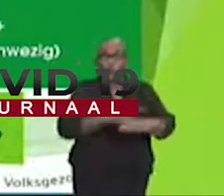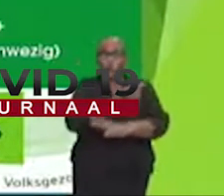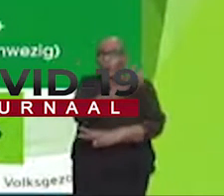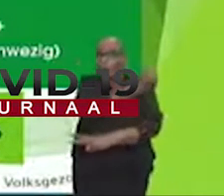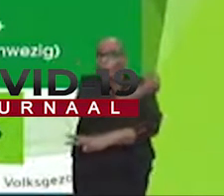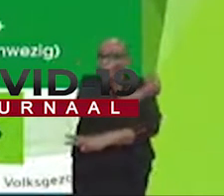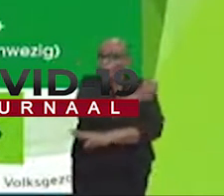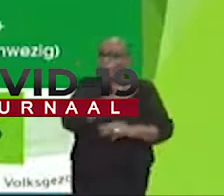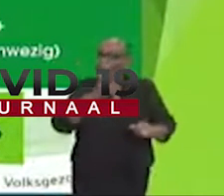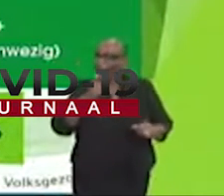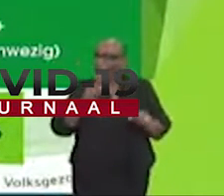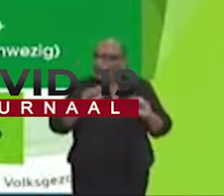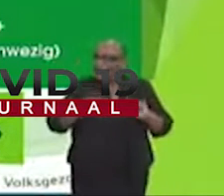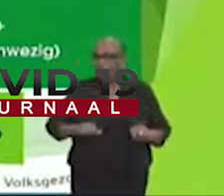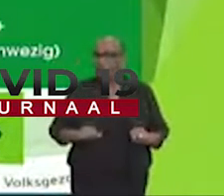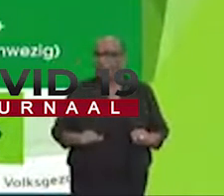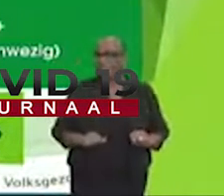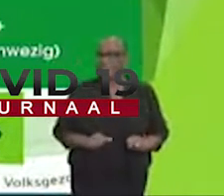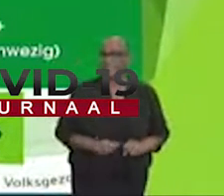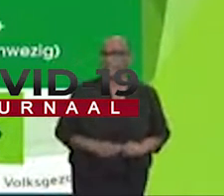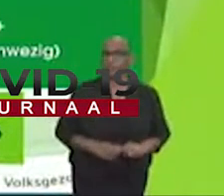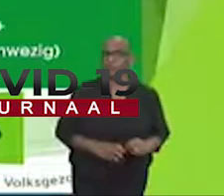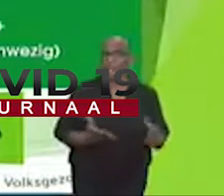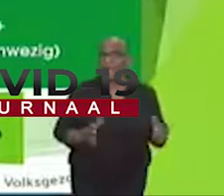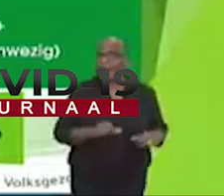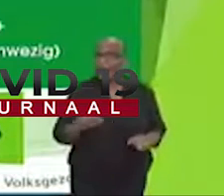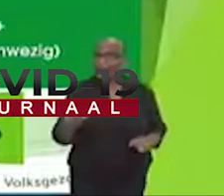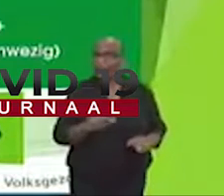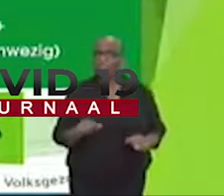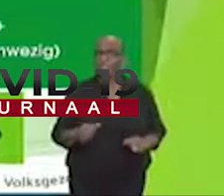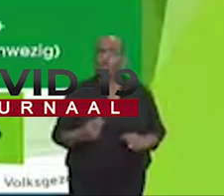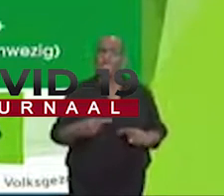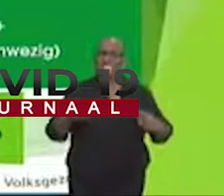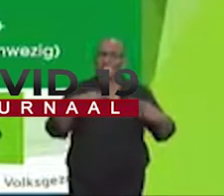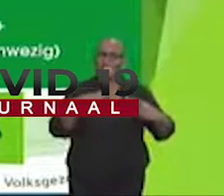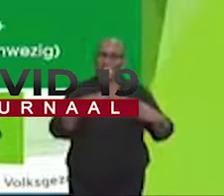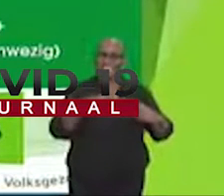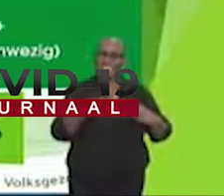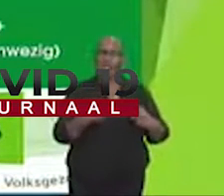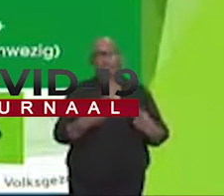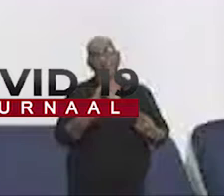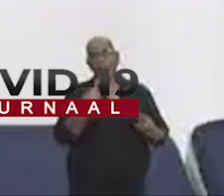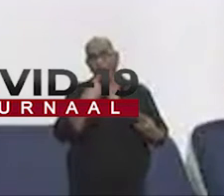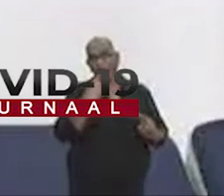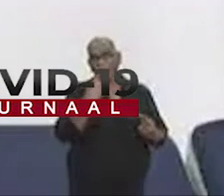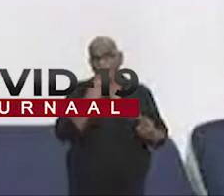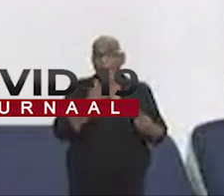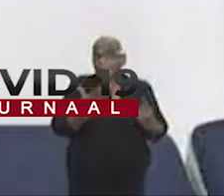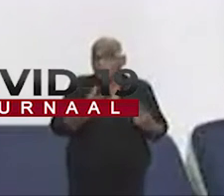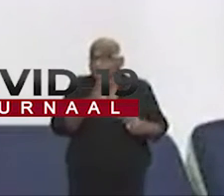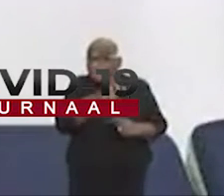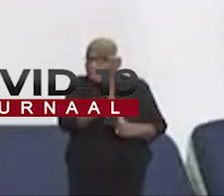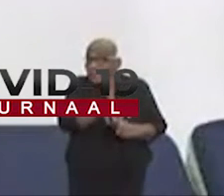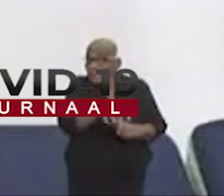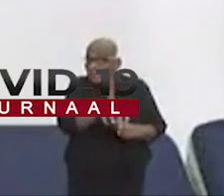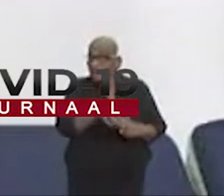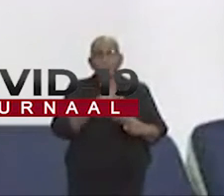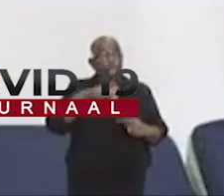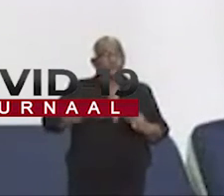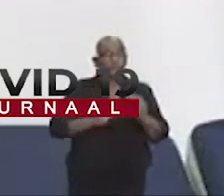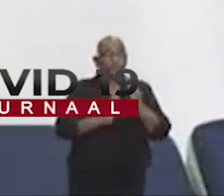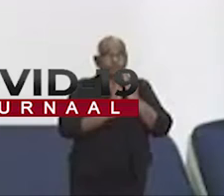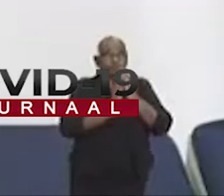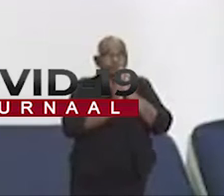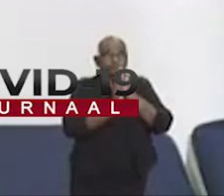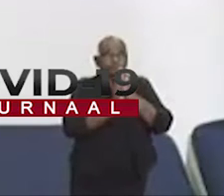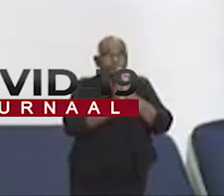in de maak. Wat betreft de swapposten gaan we het ook anders aanpakken. Nu is het nog zo dat er lange rijen zijn